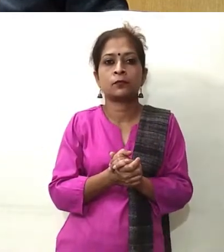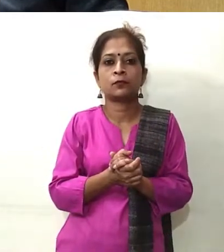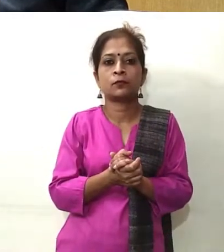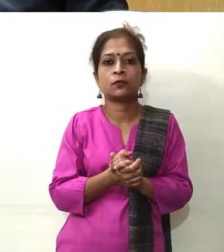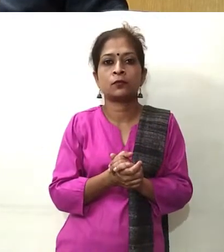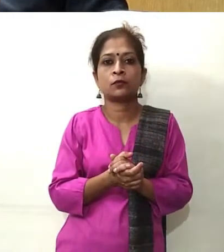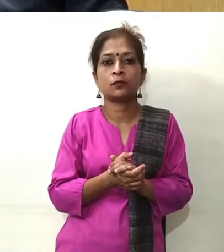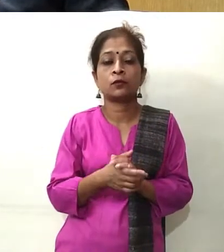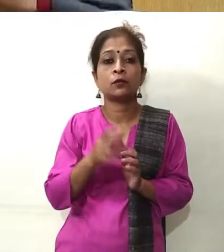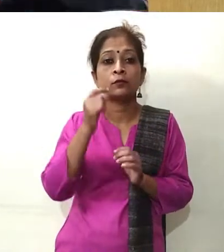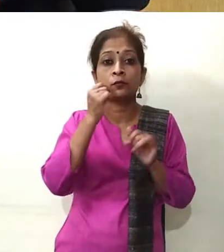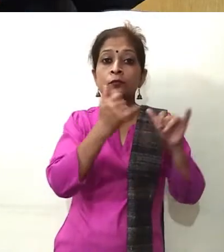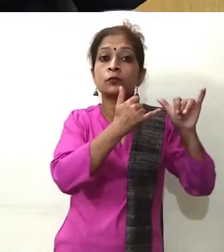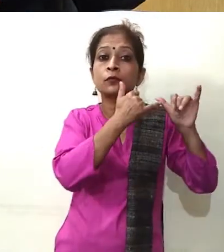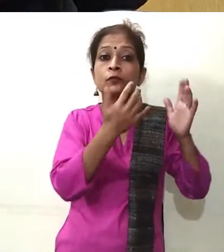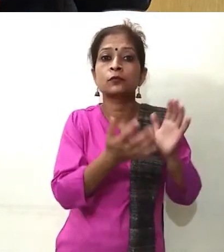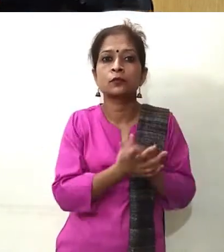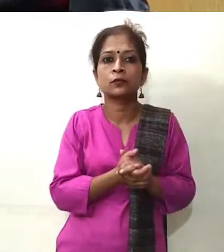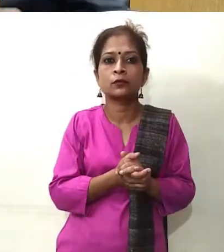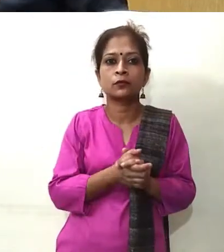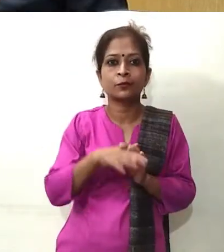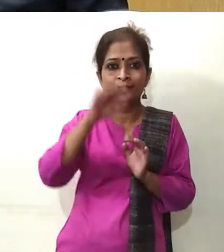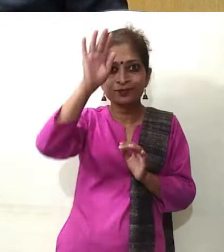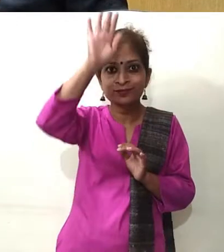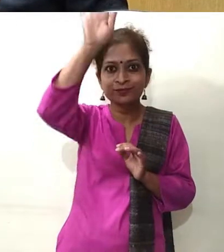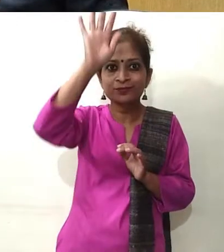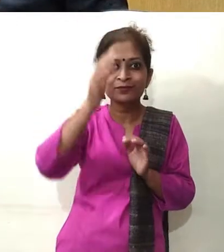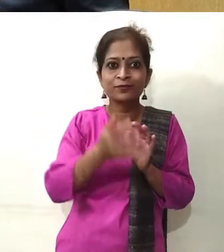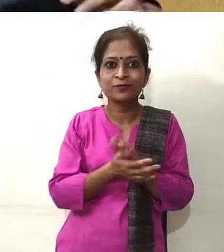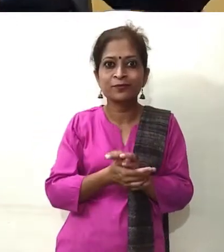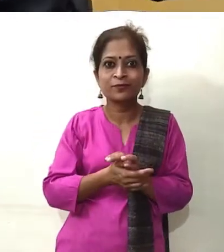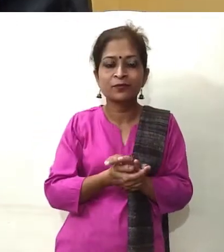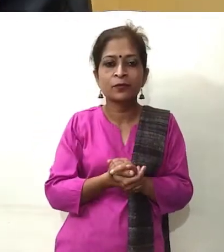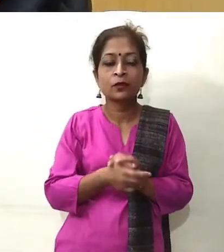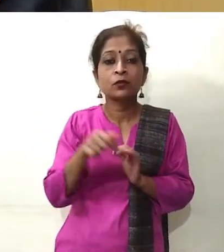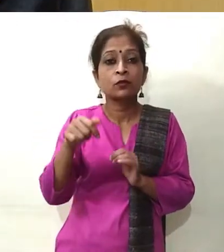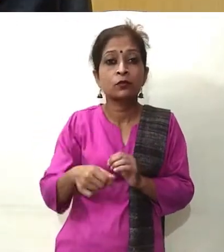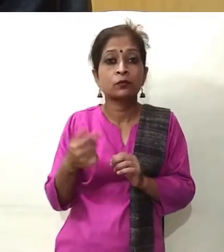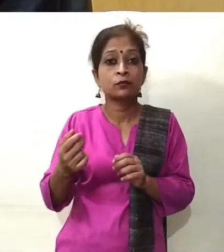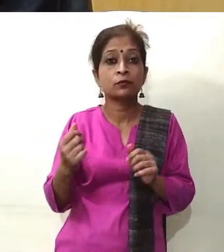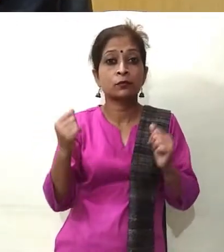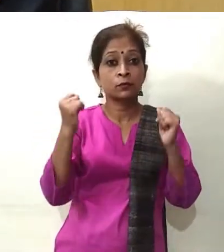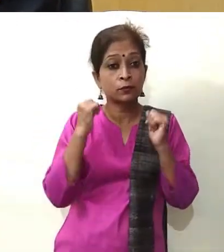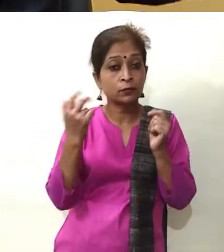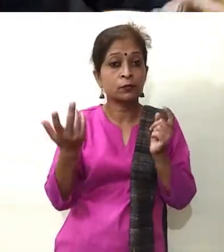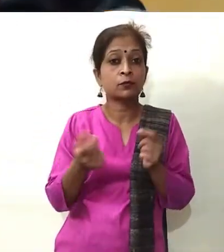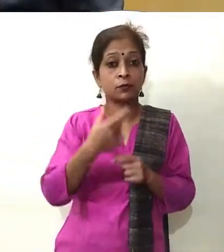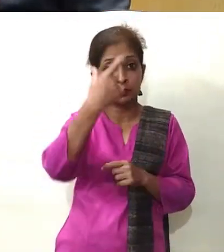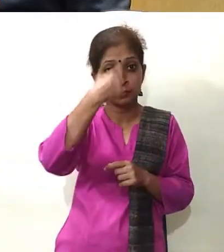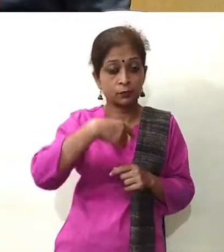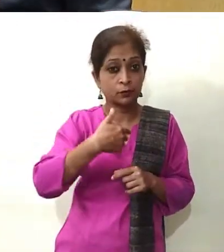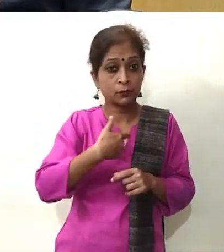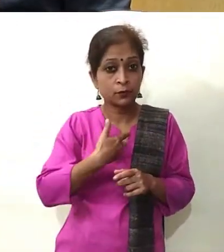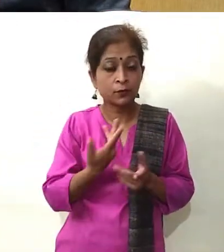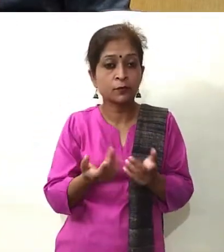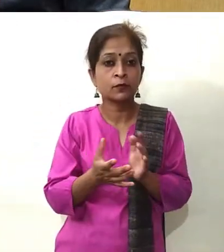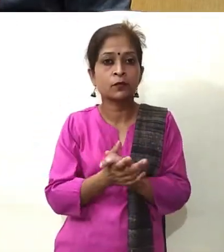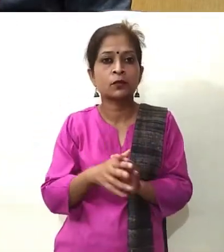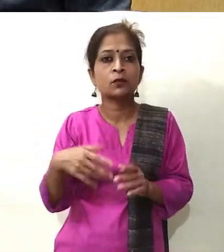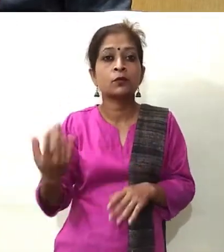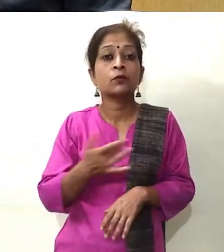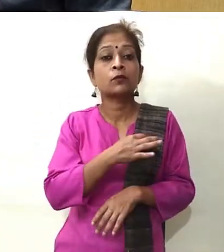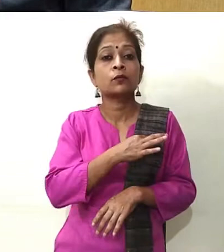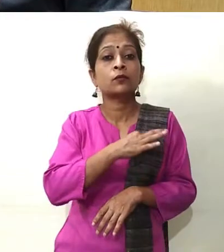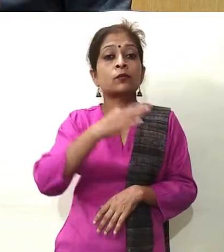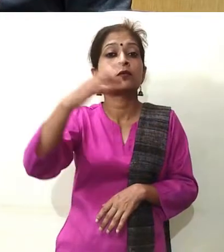कृष्ण मोरपंखी पहनते हैं ना, मन 1000 शेड्स होते हैं उसके। और उसमें जो बैठा हुआ व्यक्ति है, रथी जो है, वो आत्मा